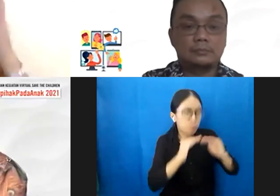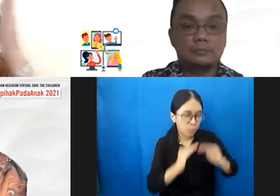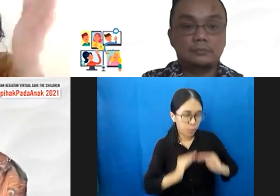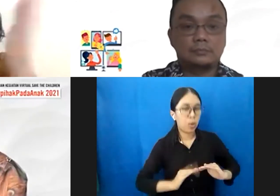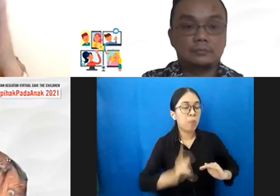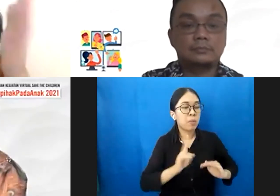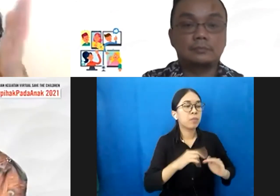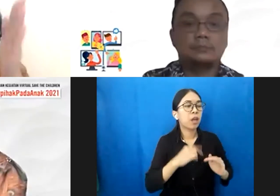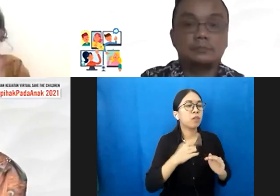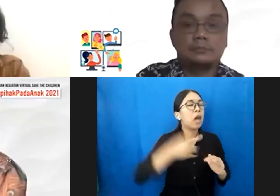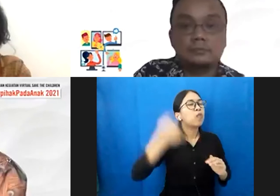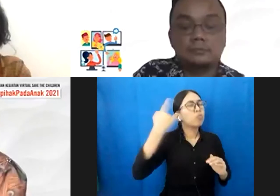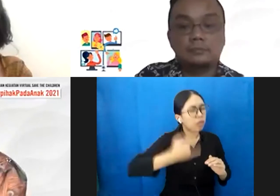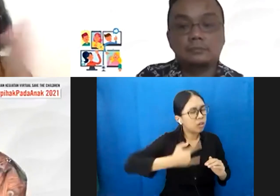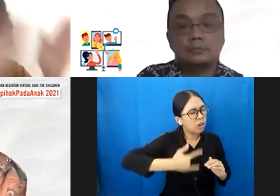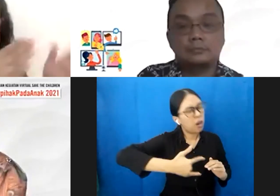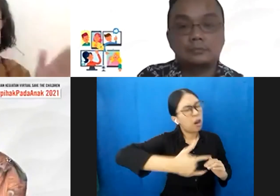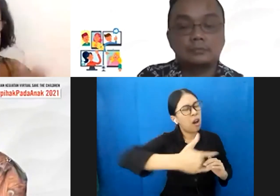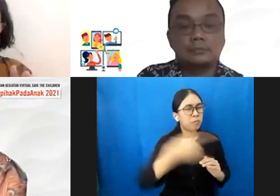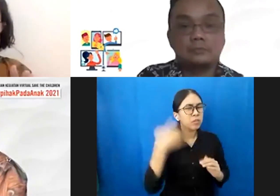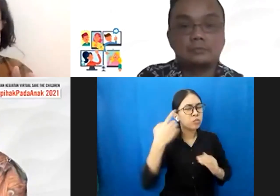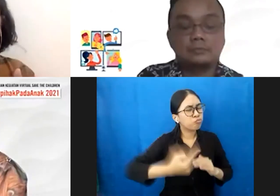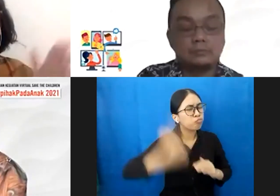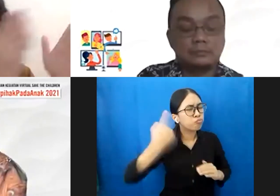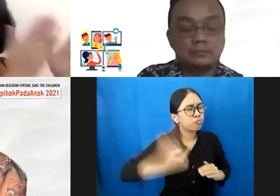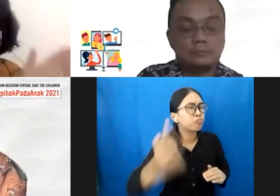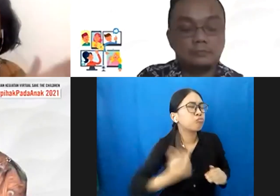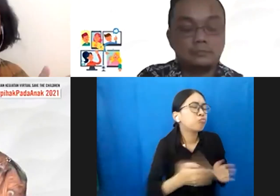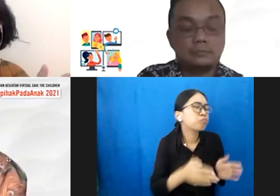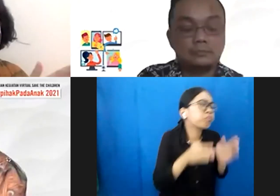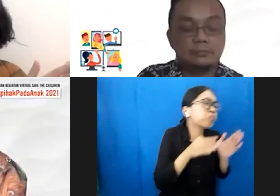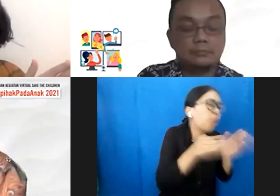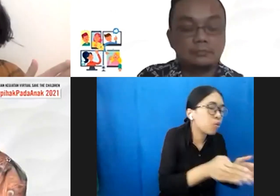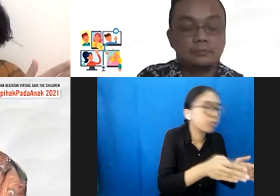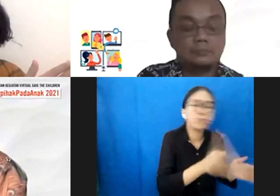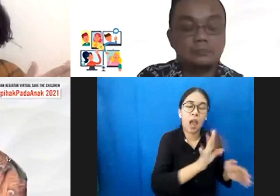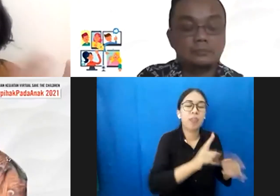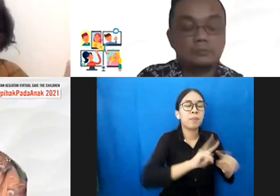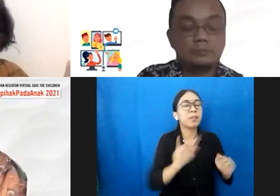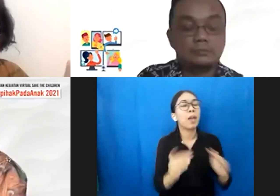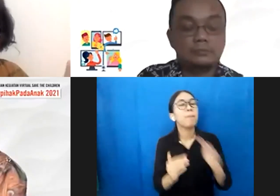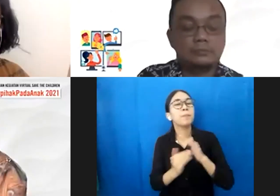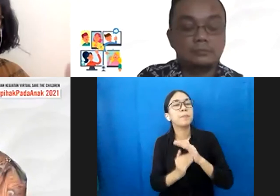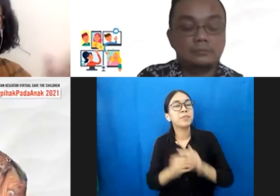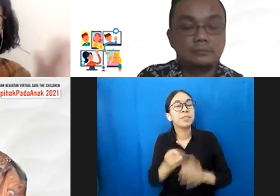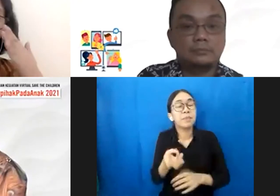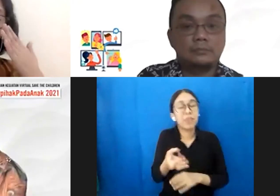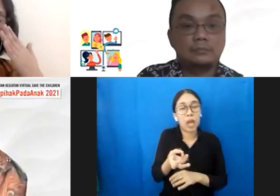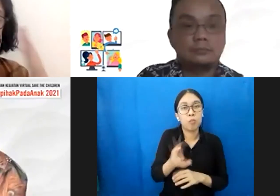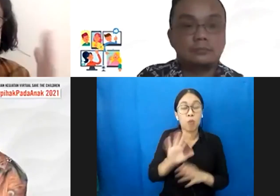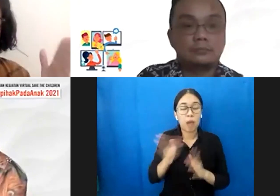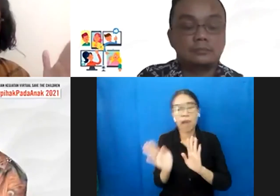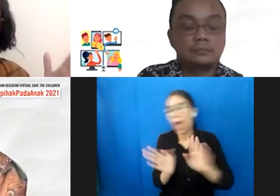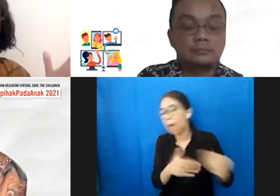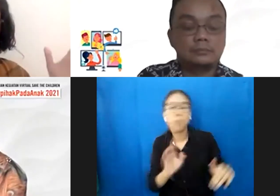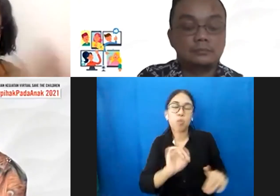channel itu gitu ya, berada dalam itu. Jadi kita rehat sebentar, ada pengalihan sebentar, bukan berarti kita mengabaikan, akan